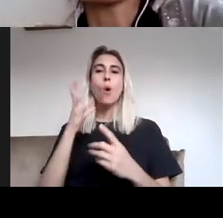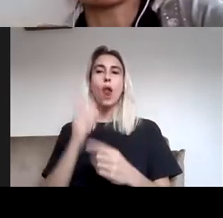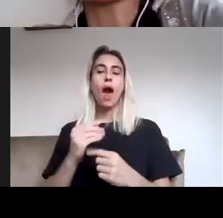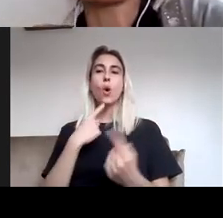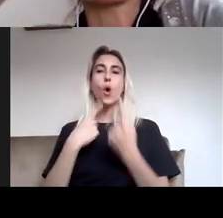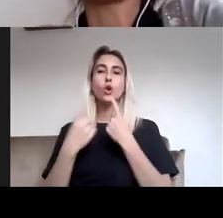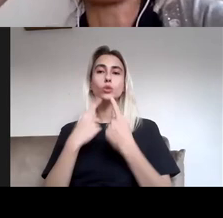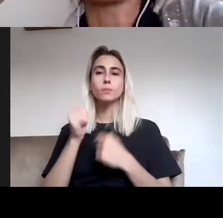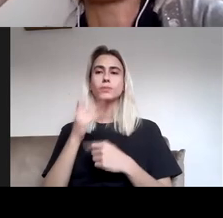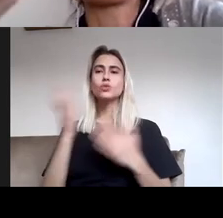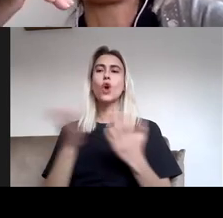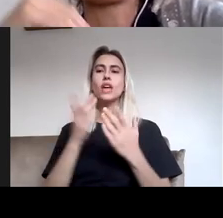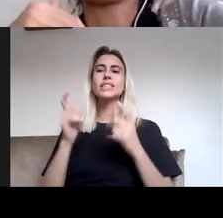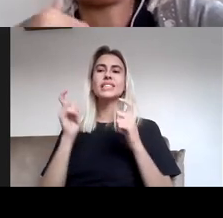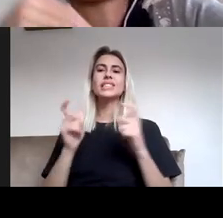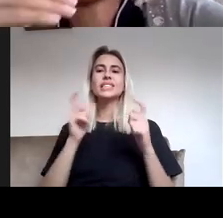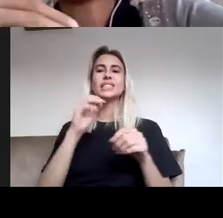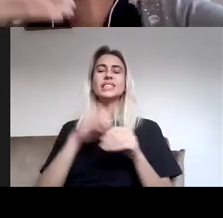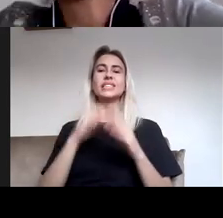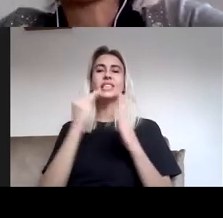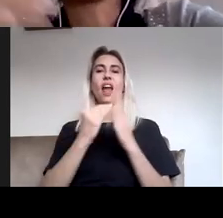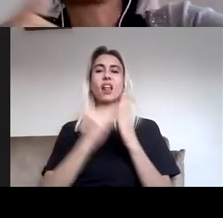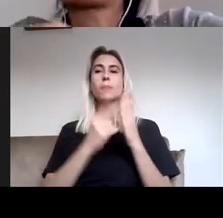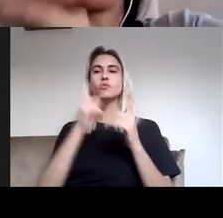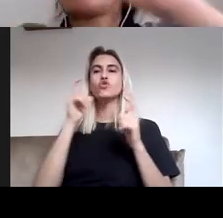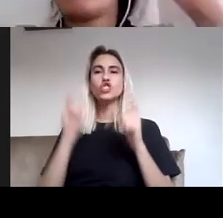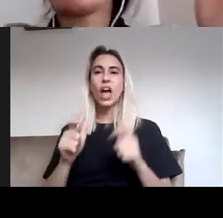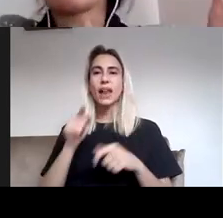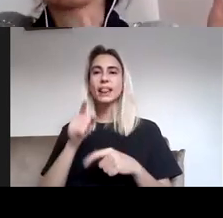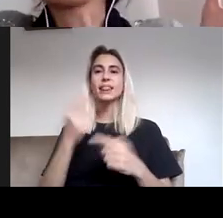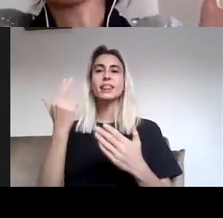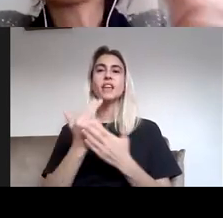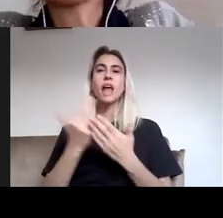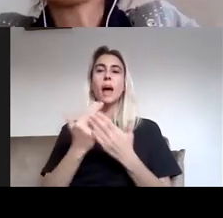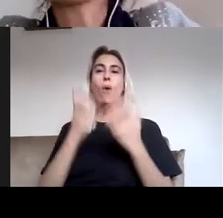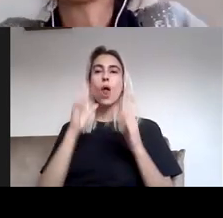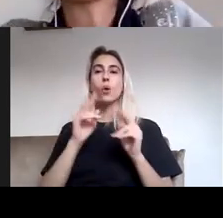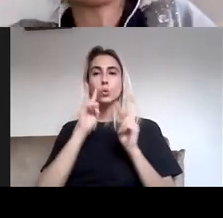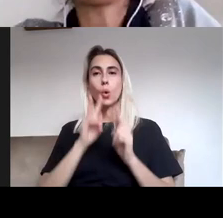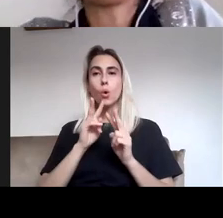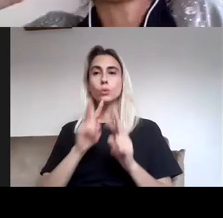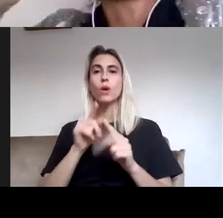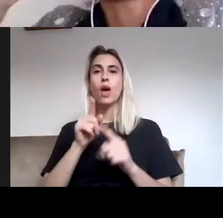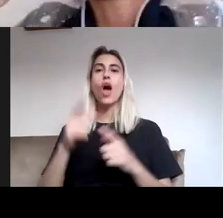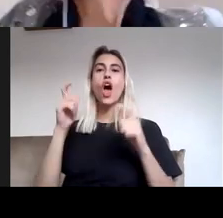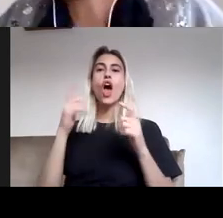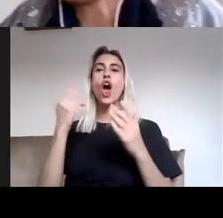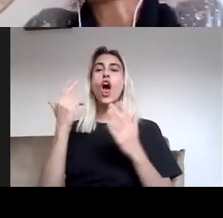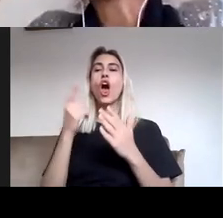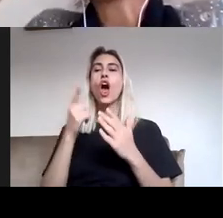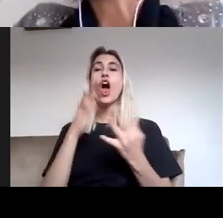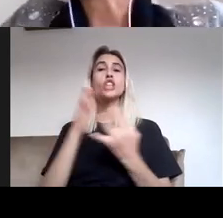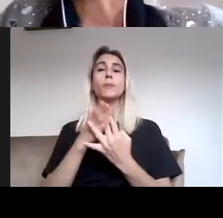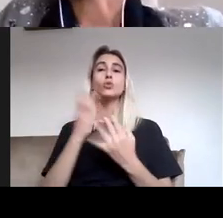konuştuğumuzda birçok standardın içinde barındırdığı bir şehir tasarımı olarak gördüğümüz yapıda erişilebilirlik çok